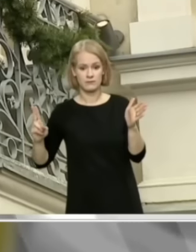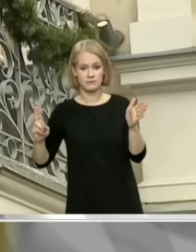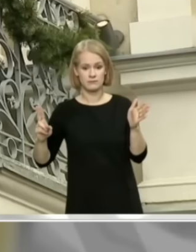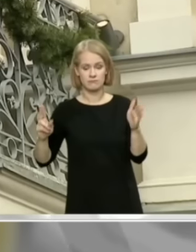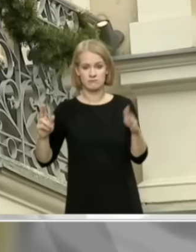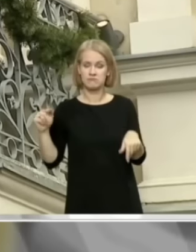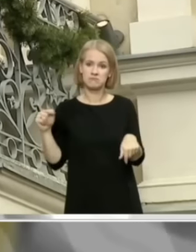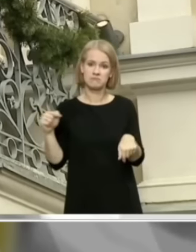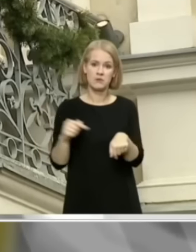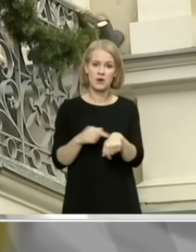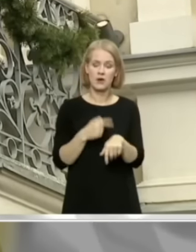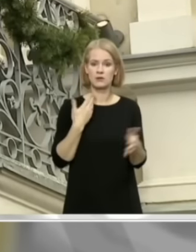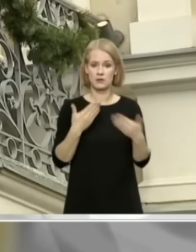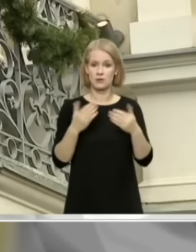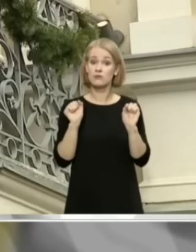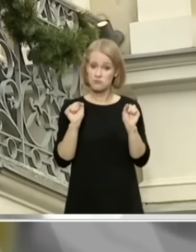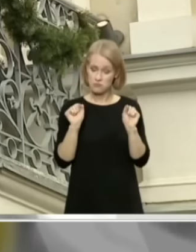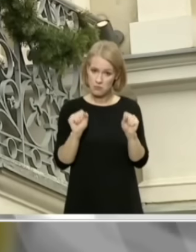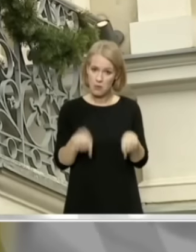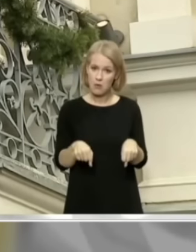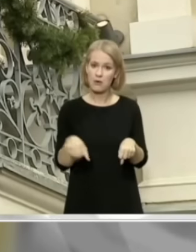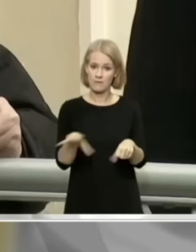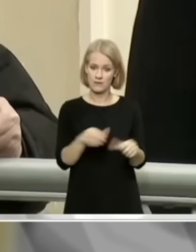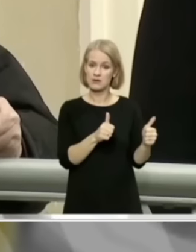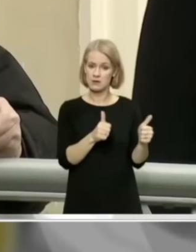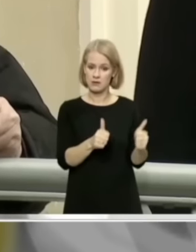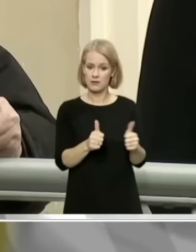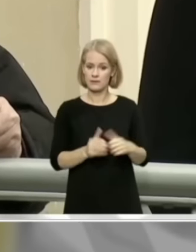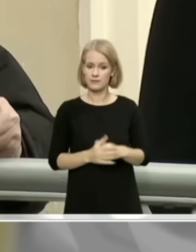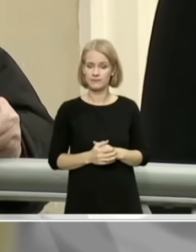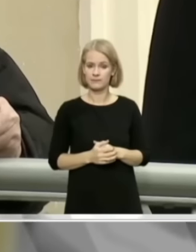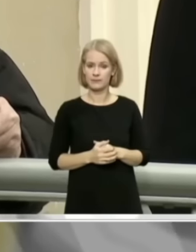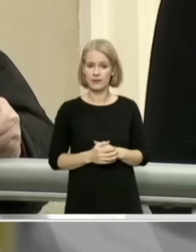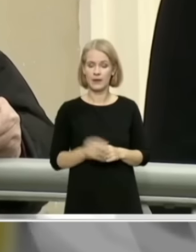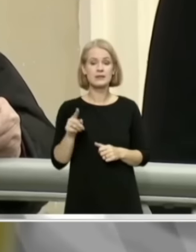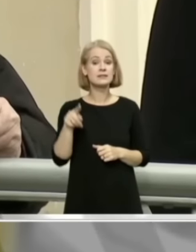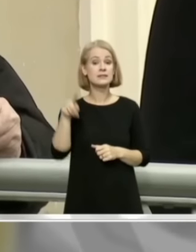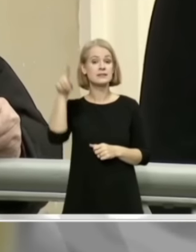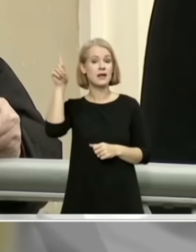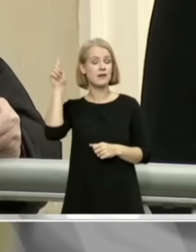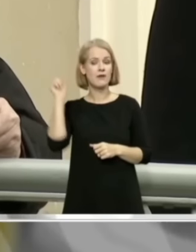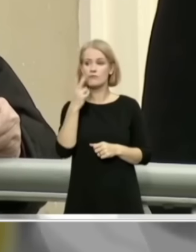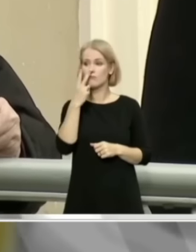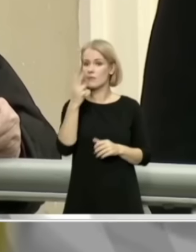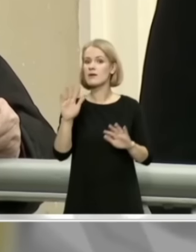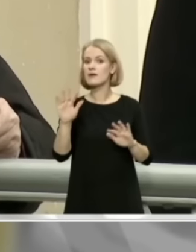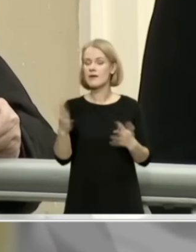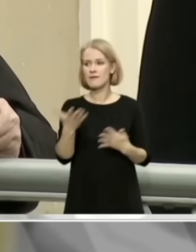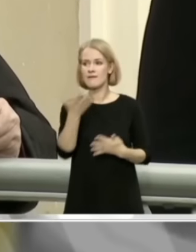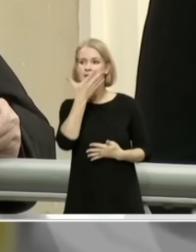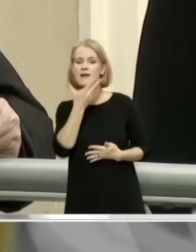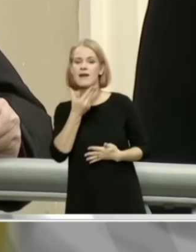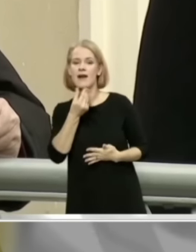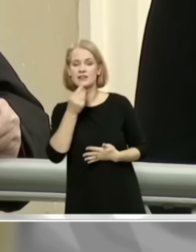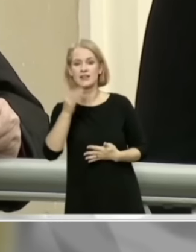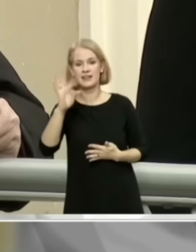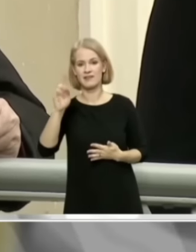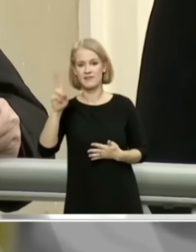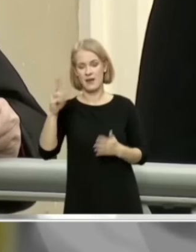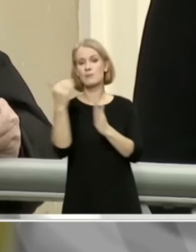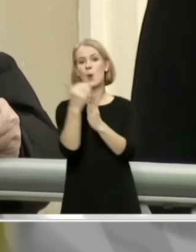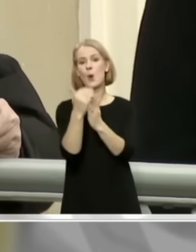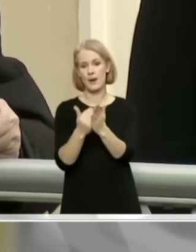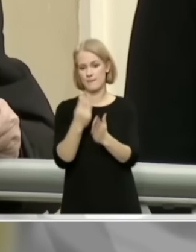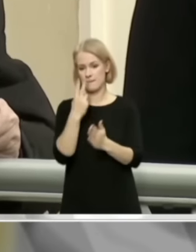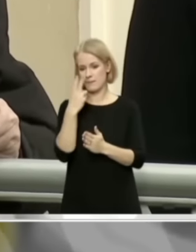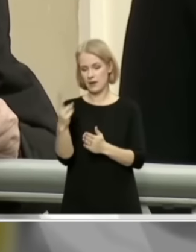Kartais atrodo, kad tai galima. Kaip tik prieš savaitę mačiau gražią laidą. Gimė